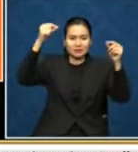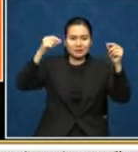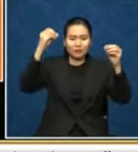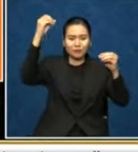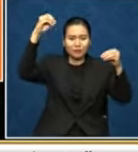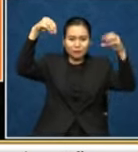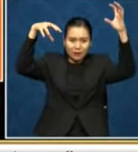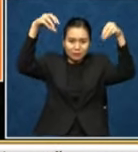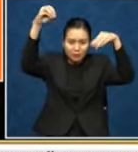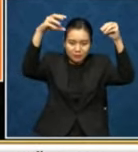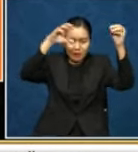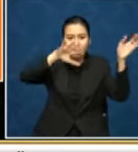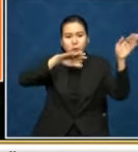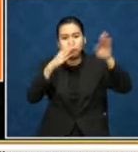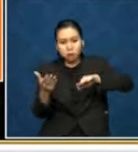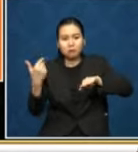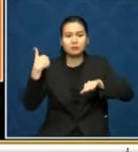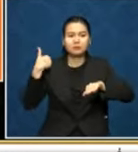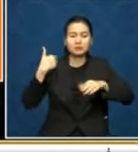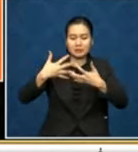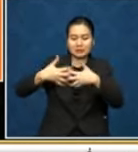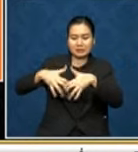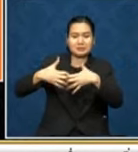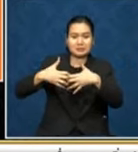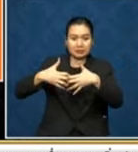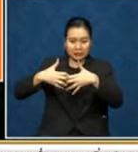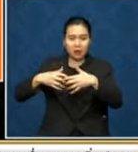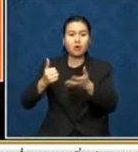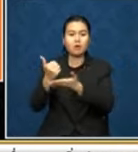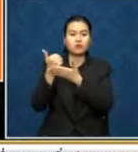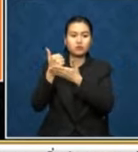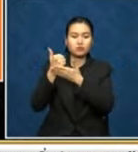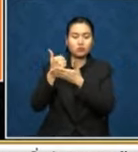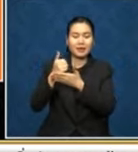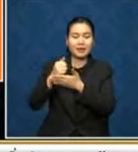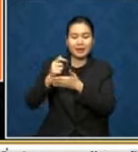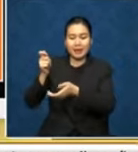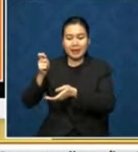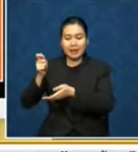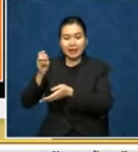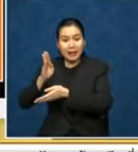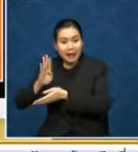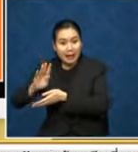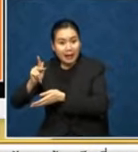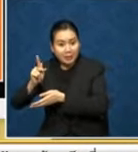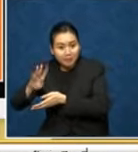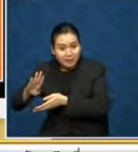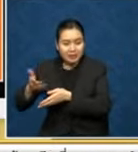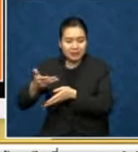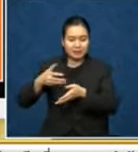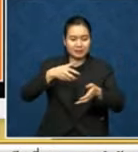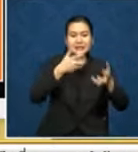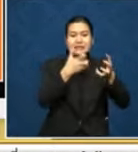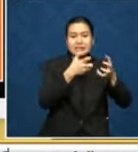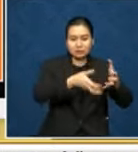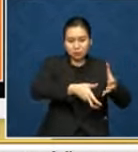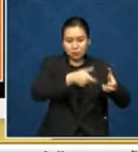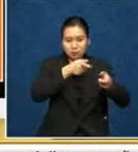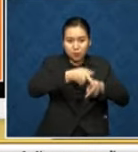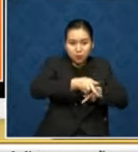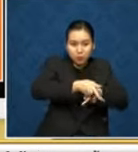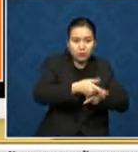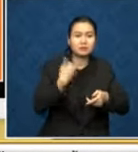ตอนนี้แม้ว่าจะมีเครื่องจักรขนาดใหญ่จากสำนักงานทางหลวงที่17กระบี่เข้ามาในการขุดเจาะหินเพื่อเคลียร์หินในพื้นที่ซึ่